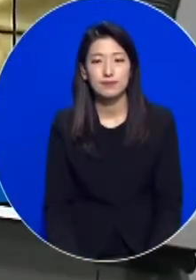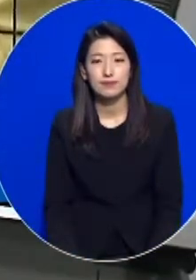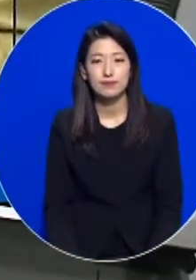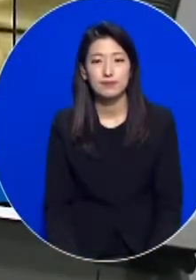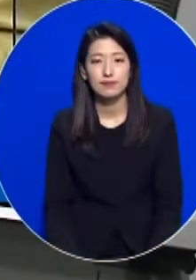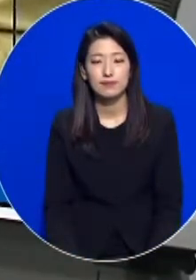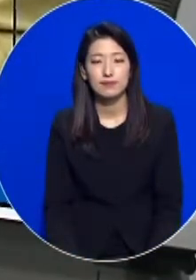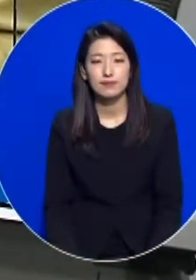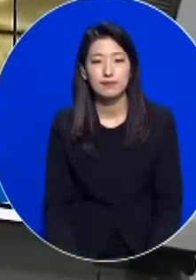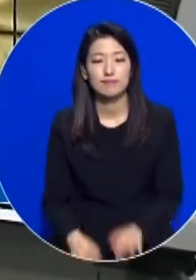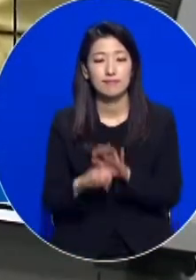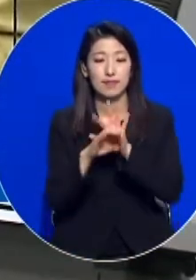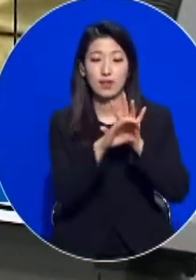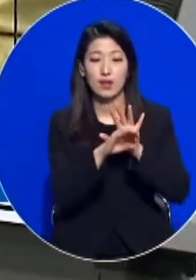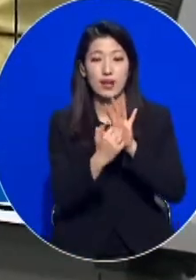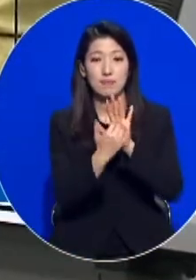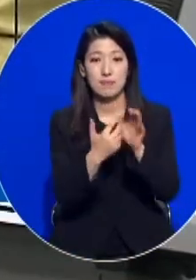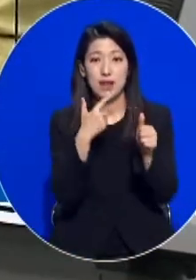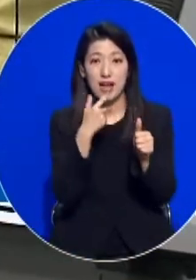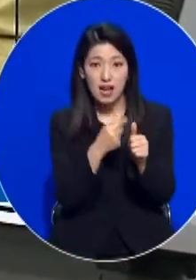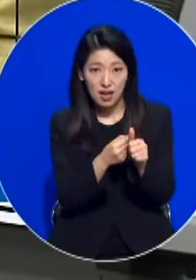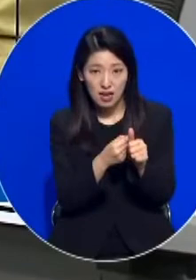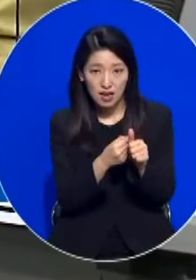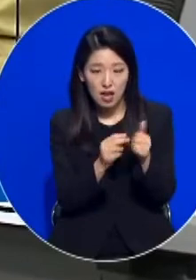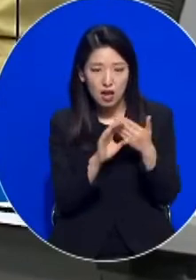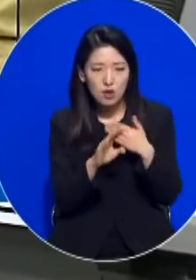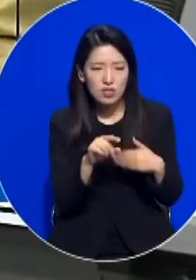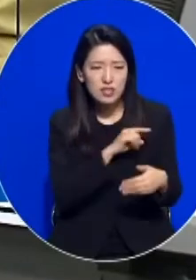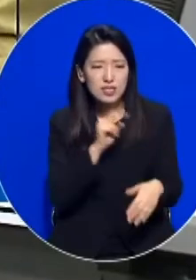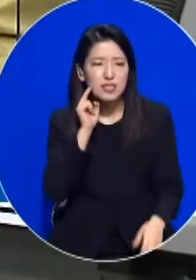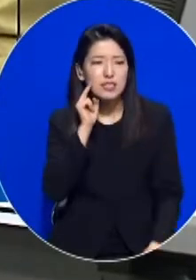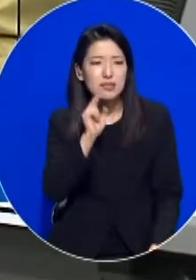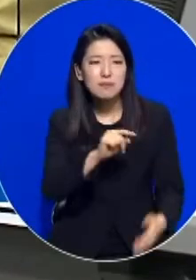예방접종 후 최근 가장 중증으로 알려진 이상